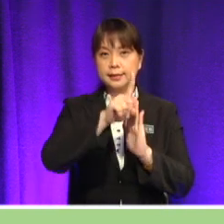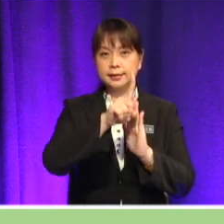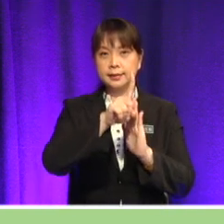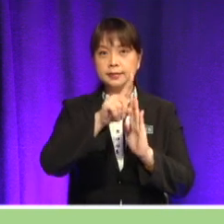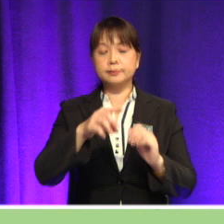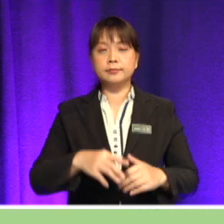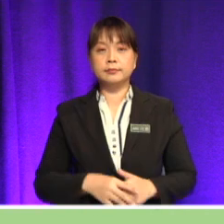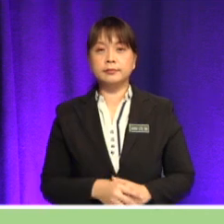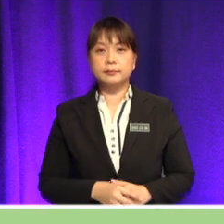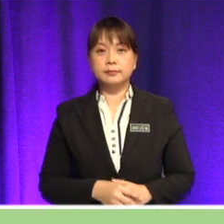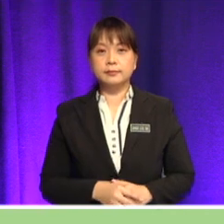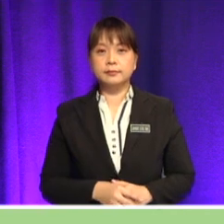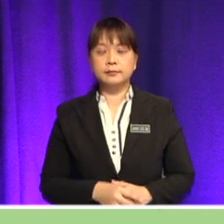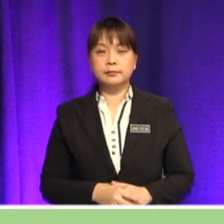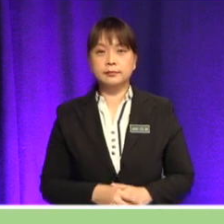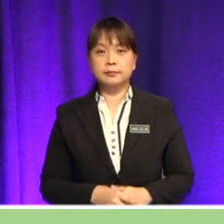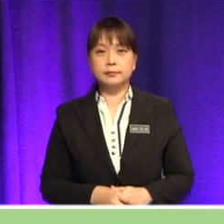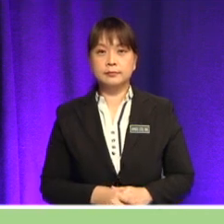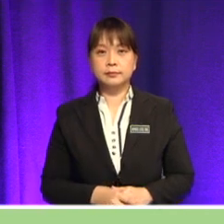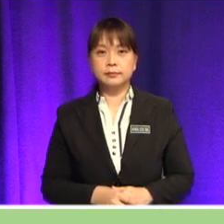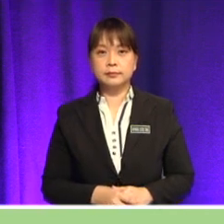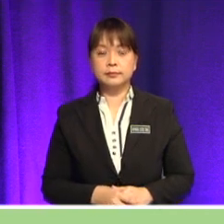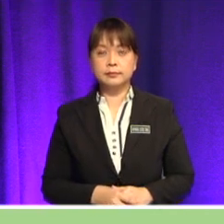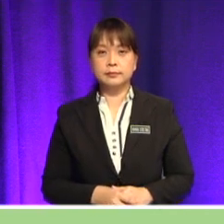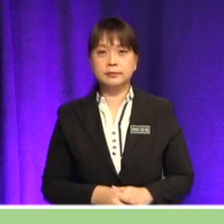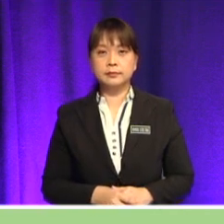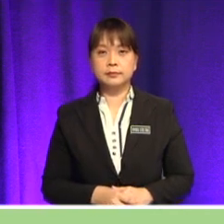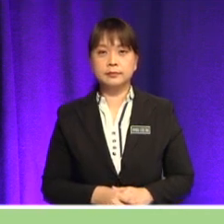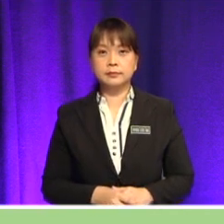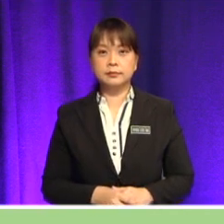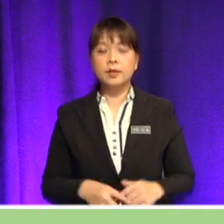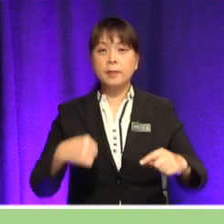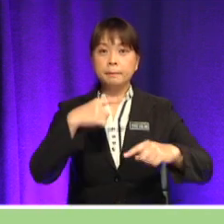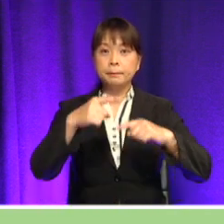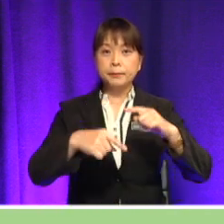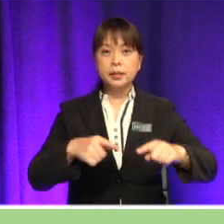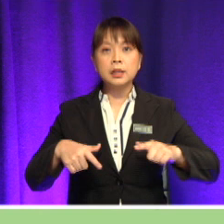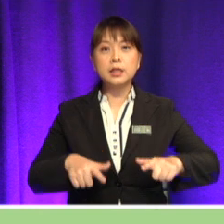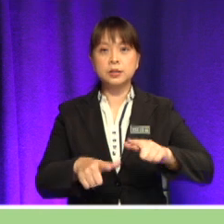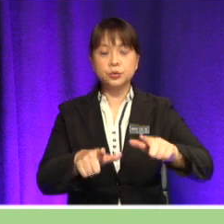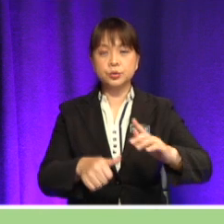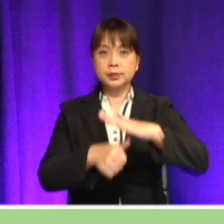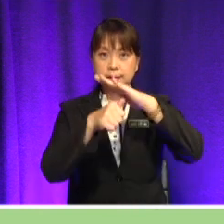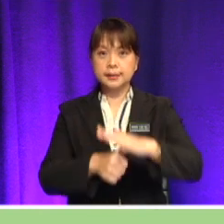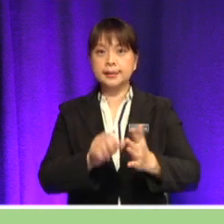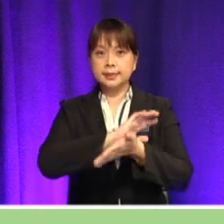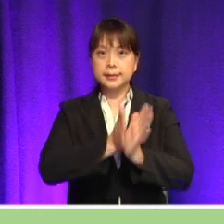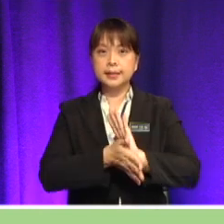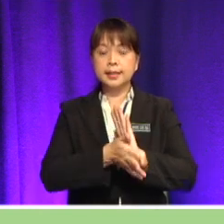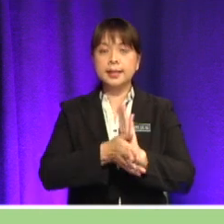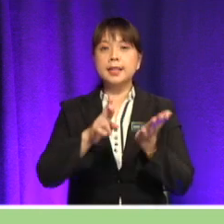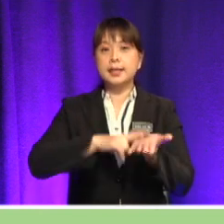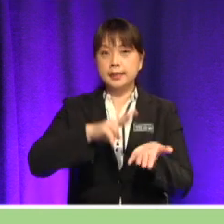Dia lebih laju udara itu oke tinggi dan tinggi tekanan menjadi rendah suhu